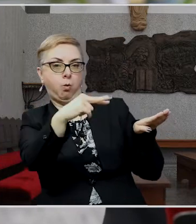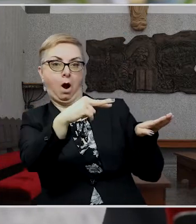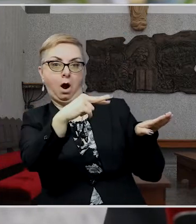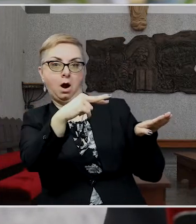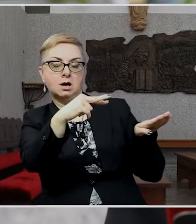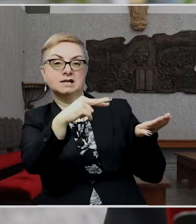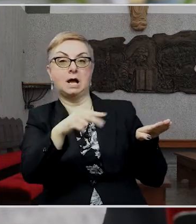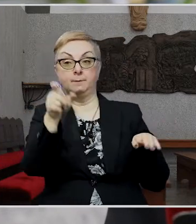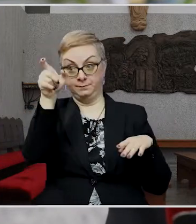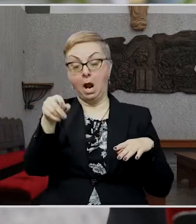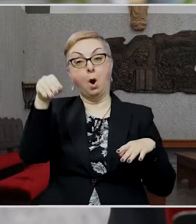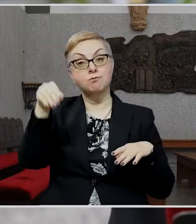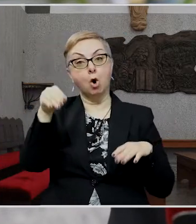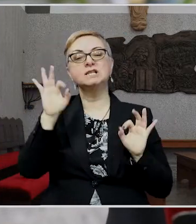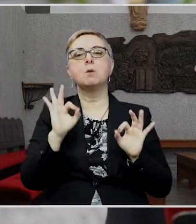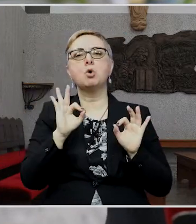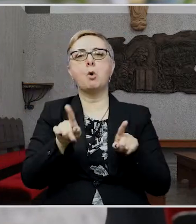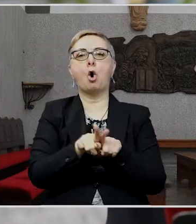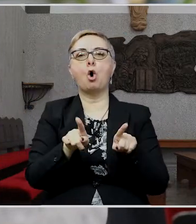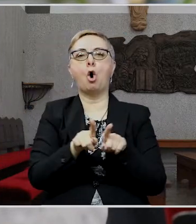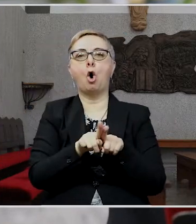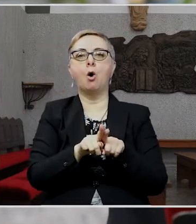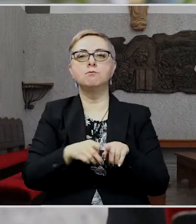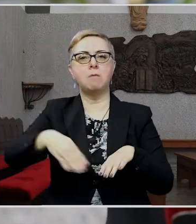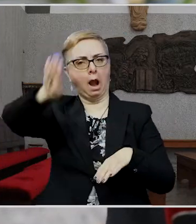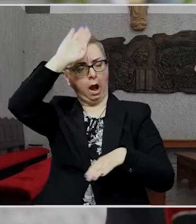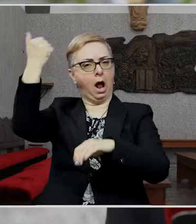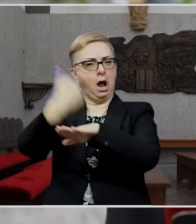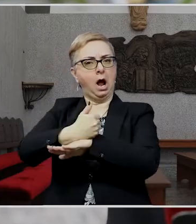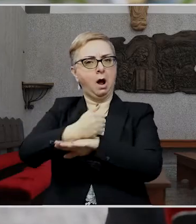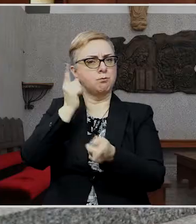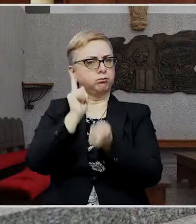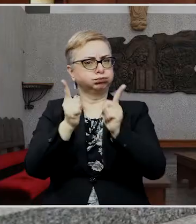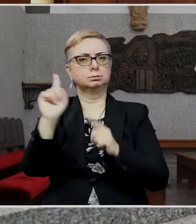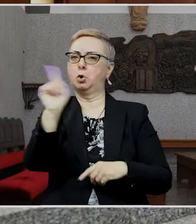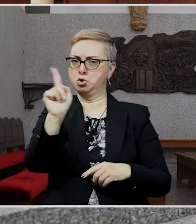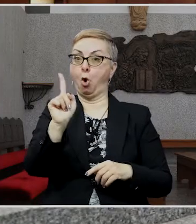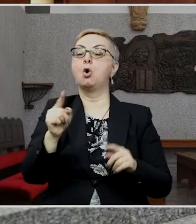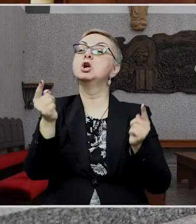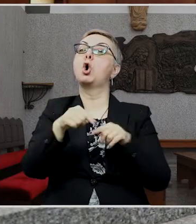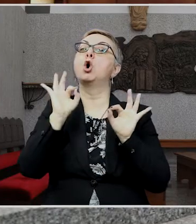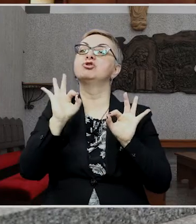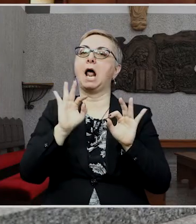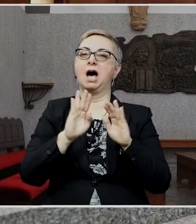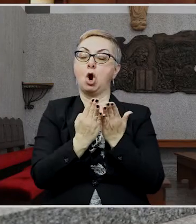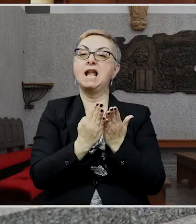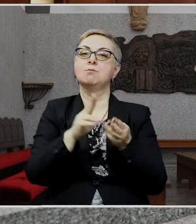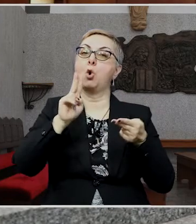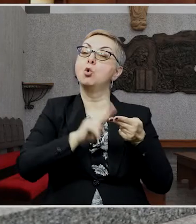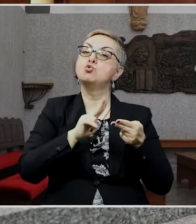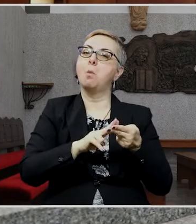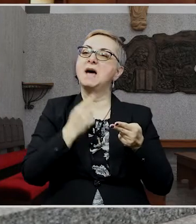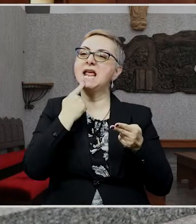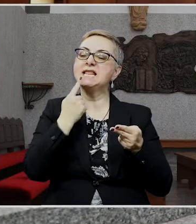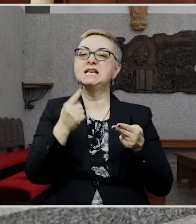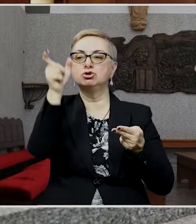non è dunque un condottiero autoritario e dispotico anzi il libro dei numeri lo